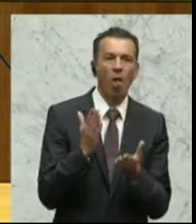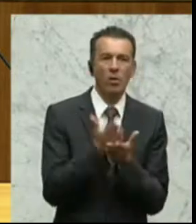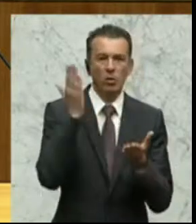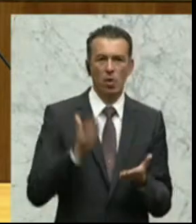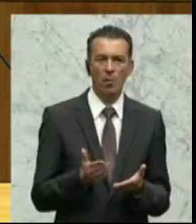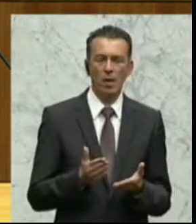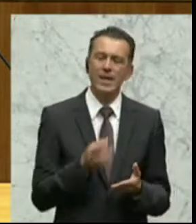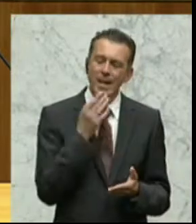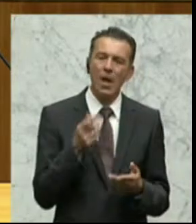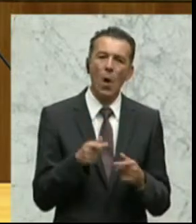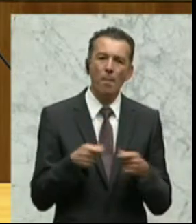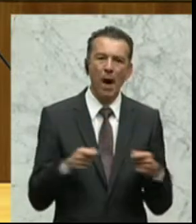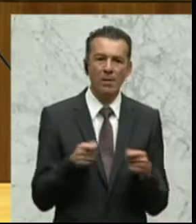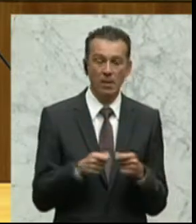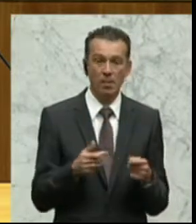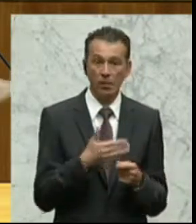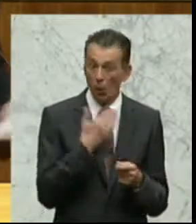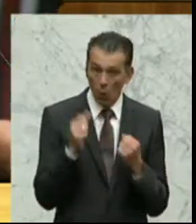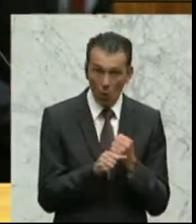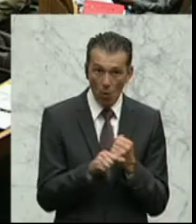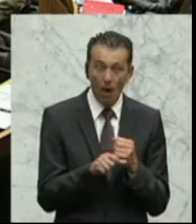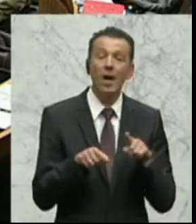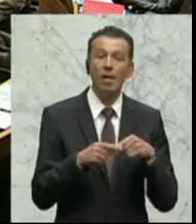werden wir längerfristig ein Problem haben. Dankeschön.